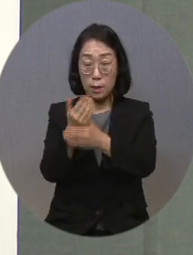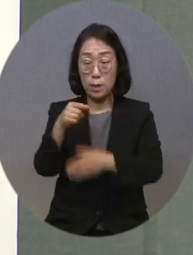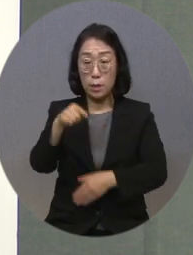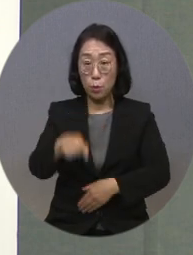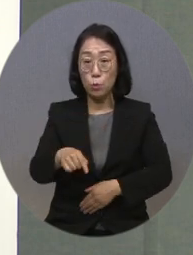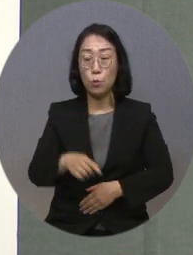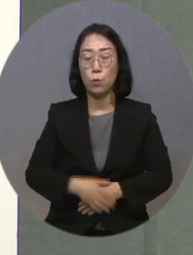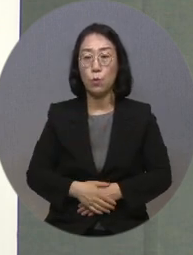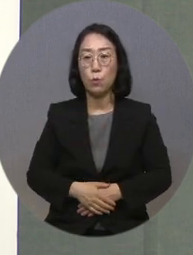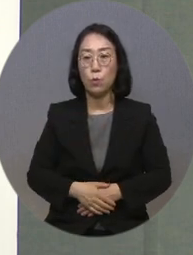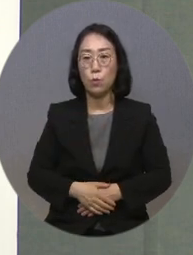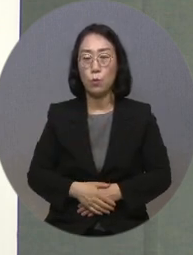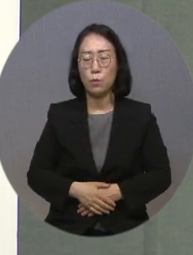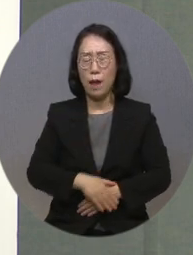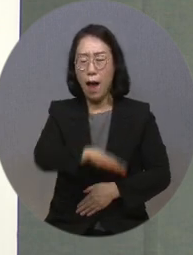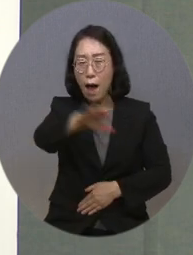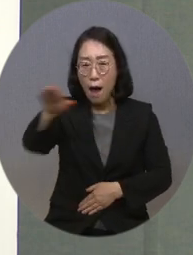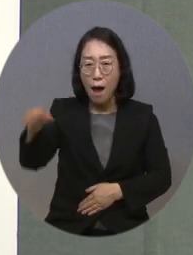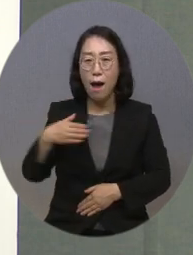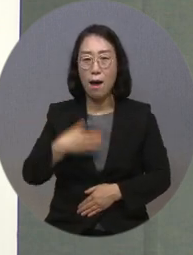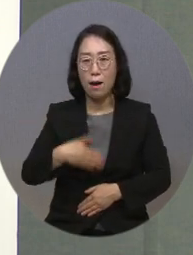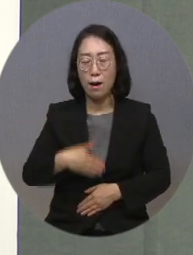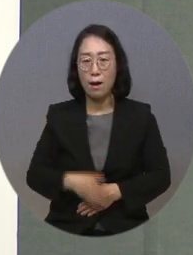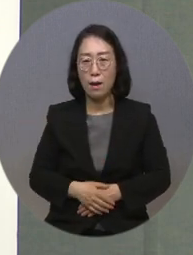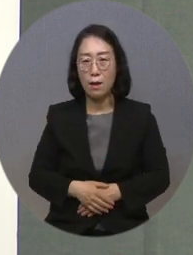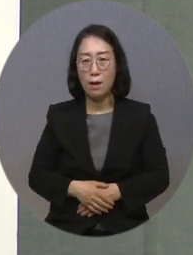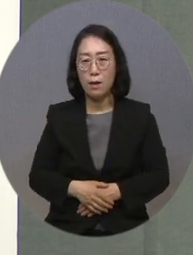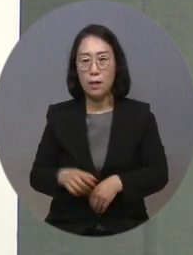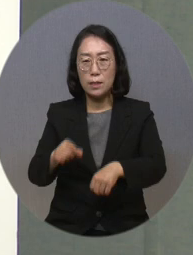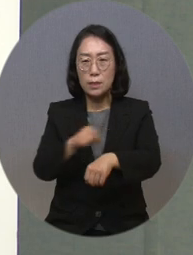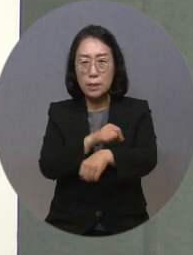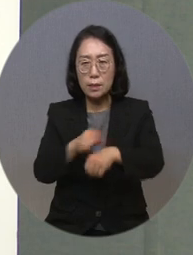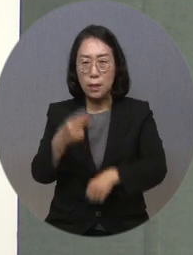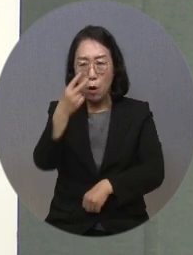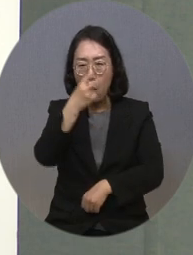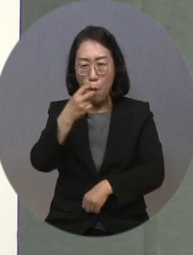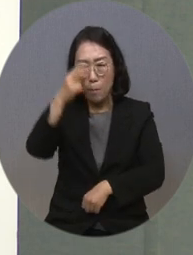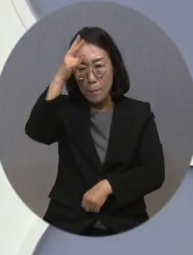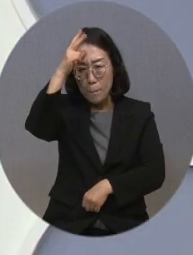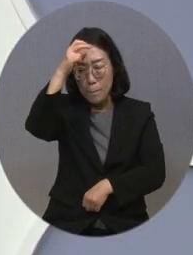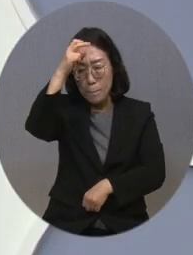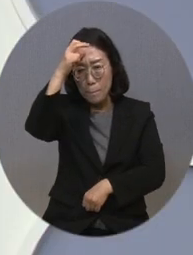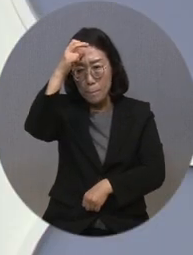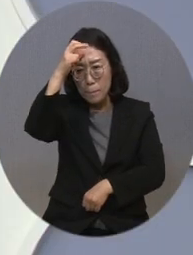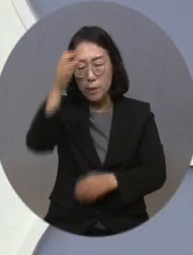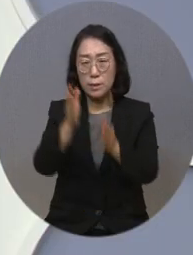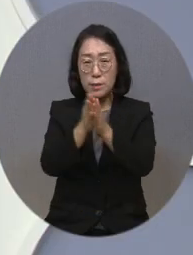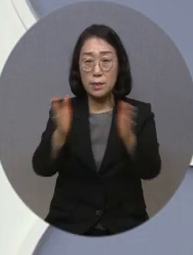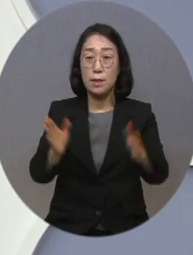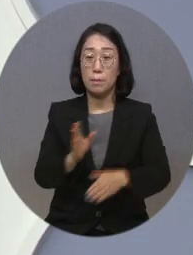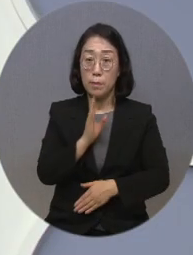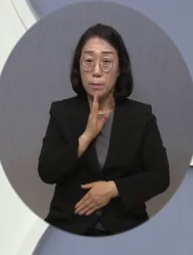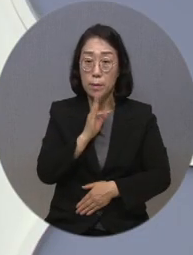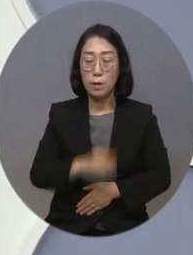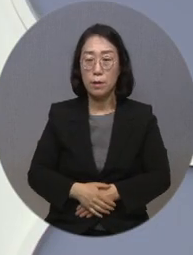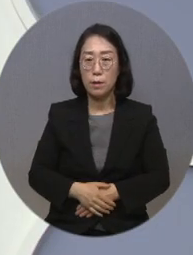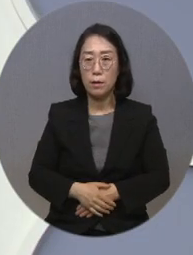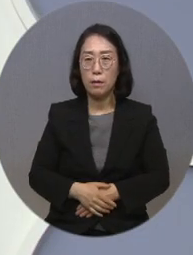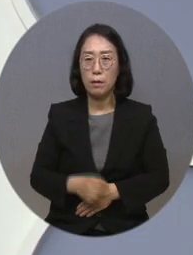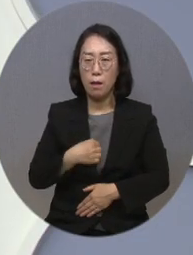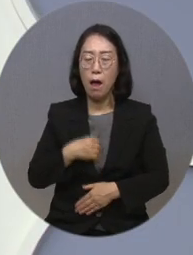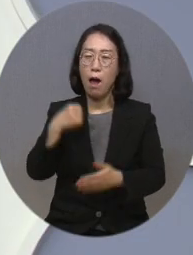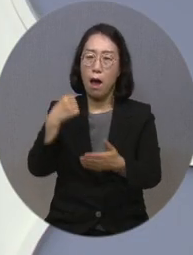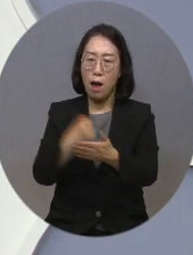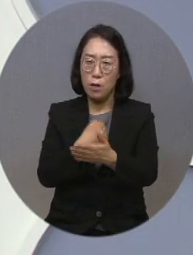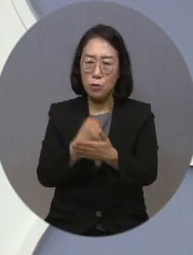아는데 이 특검 도입이 국회에서 합의가 될까요? 참 아쉬운 문제인데 제가